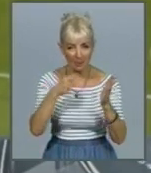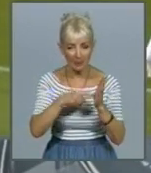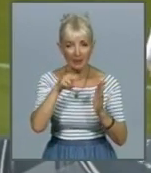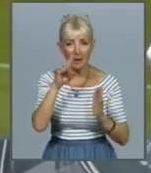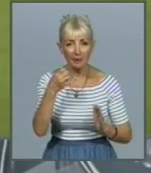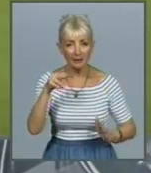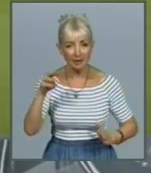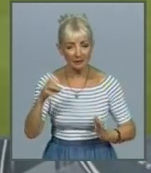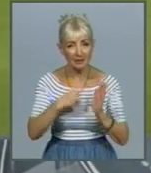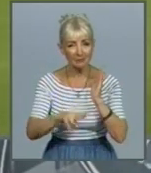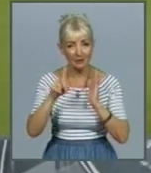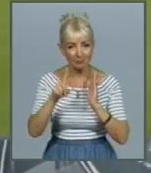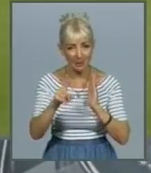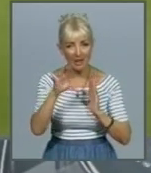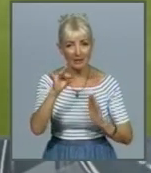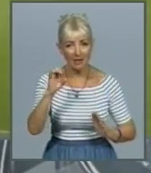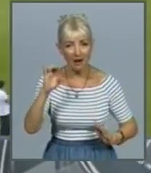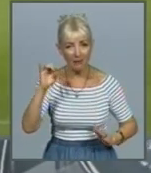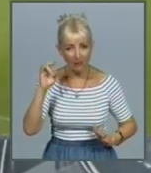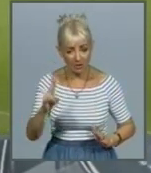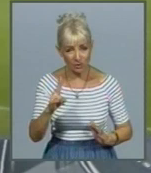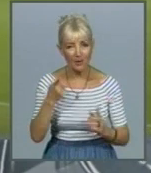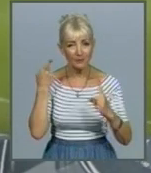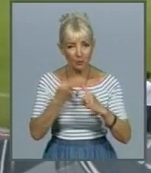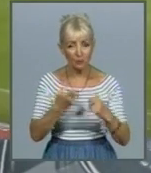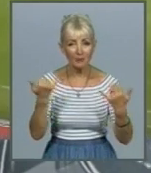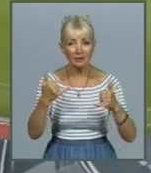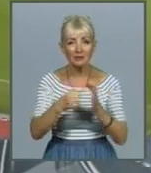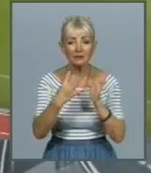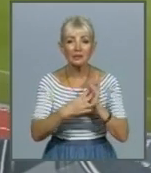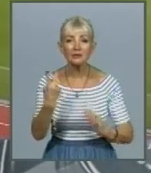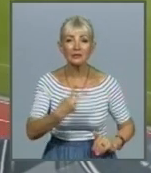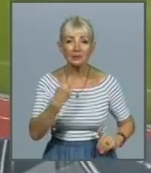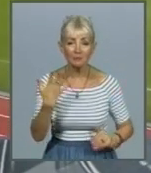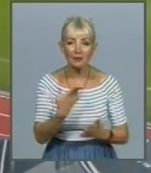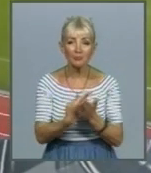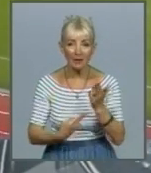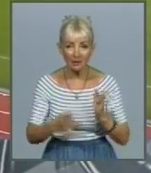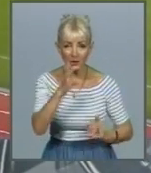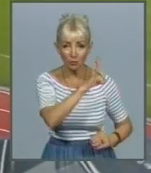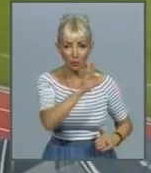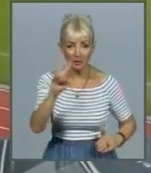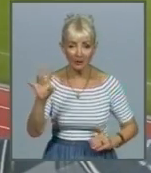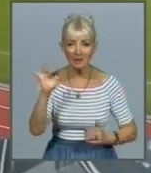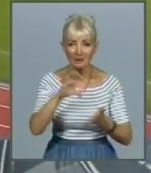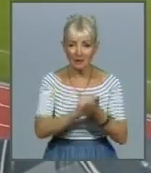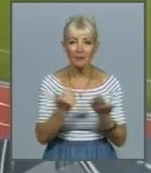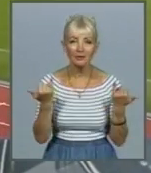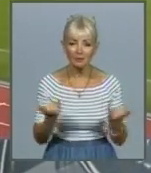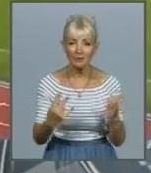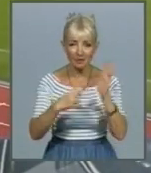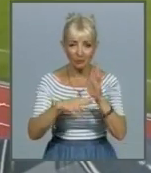гетто на 71 siavash хак на заре метались 19-25 проиграл 02 и занимает теперь